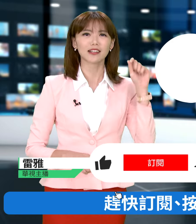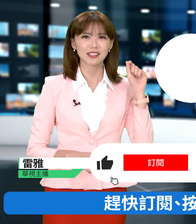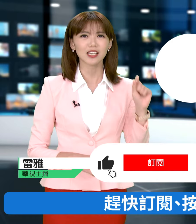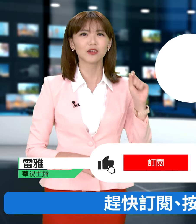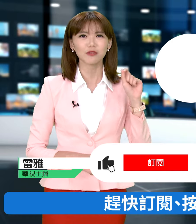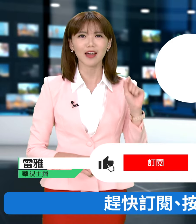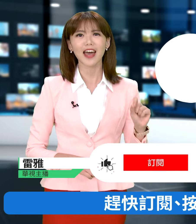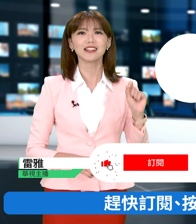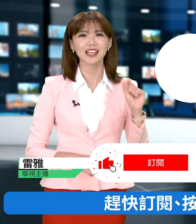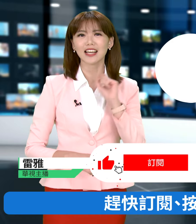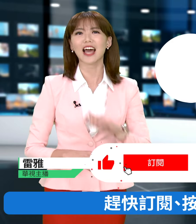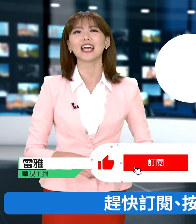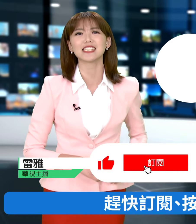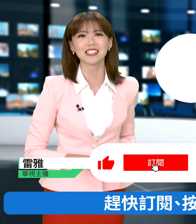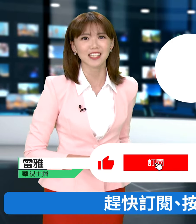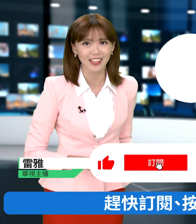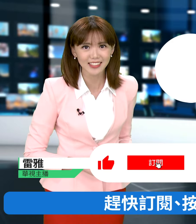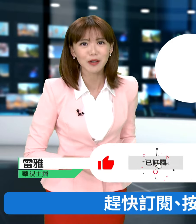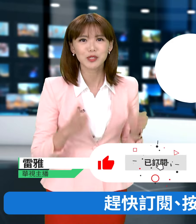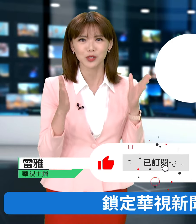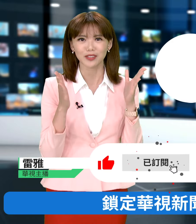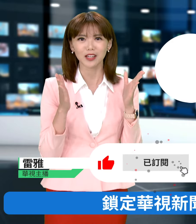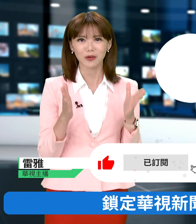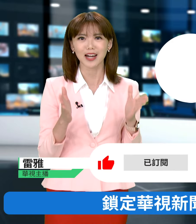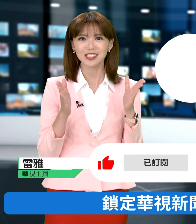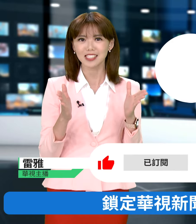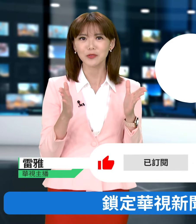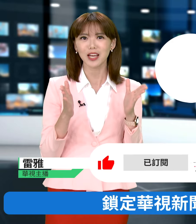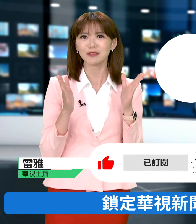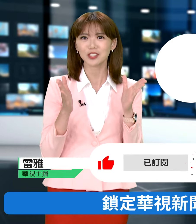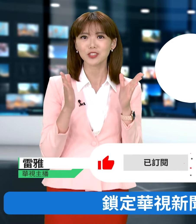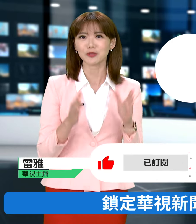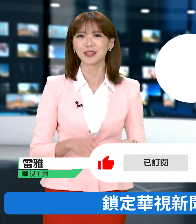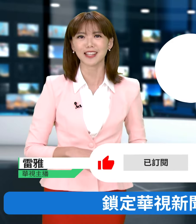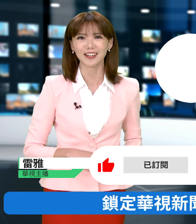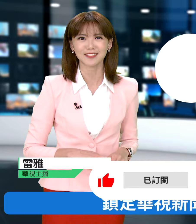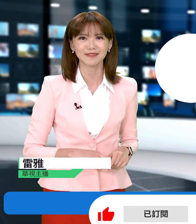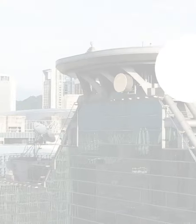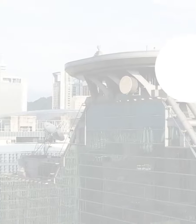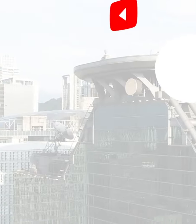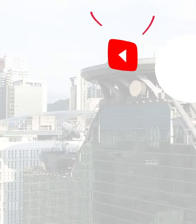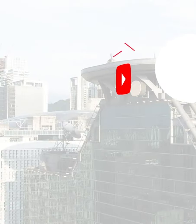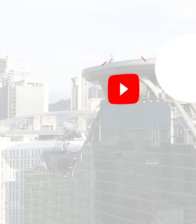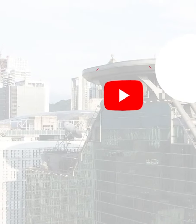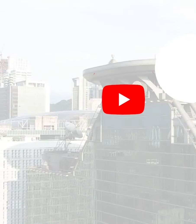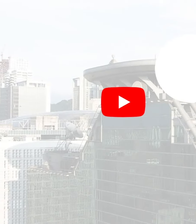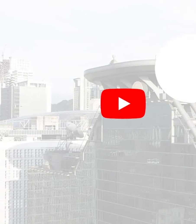赶快订阅、按赞、开启小铃铛，锁定华视新闻 YouTube 频道。